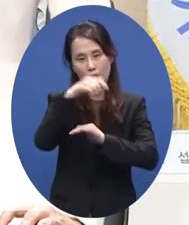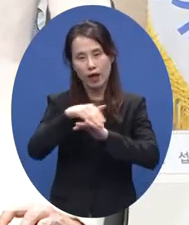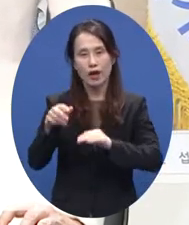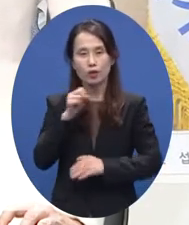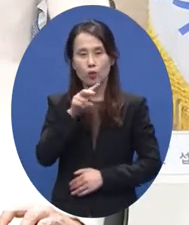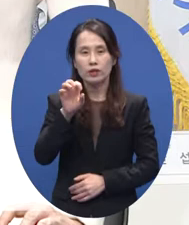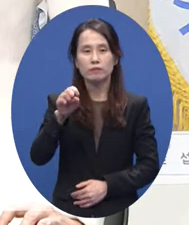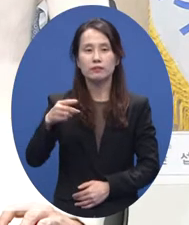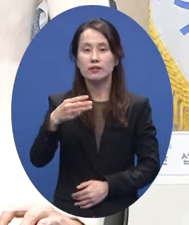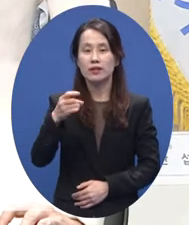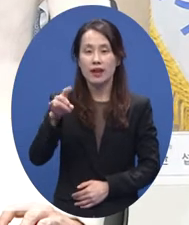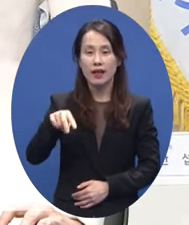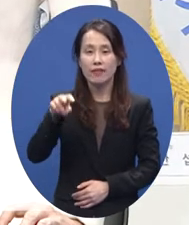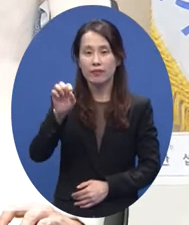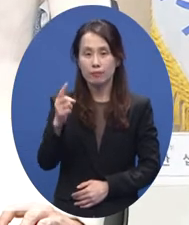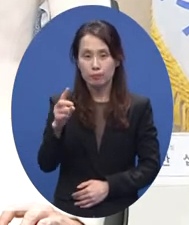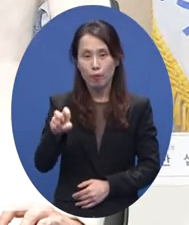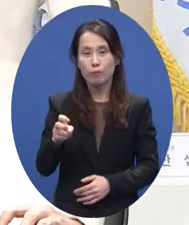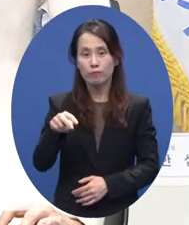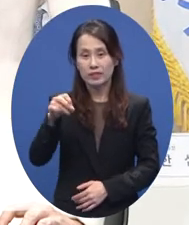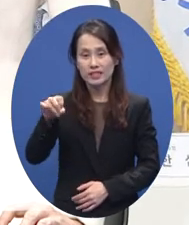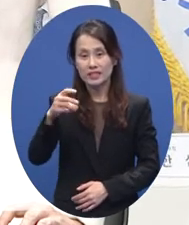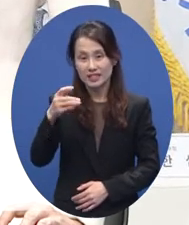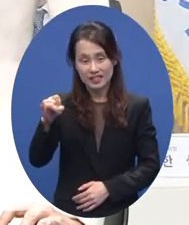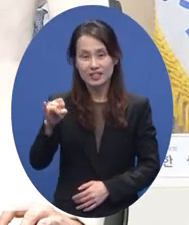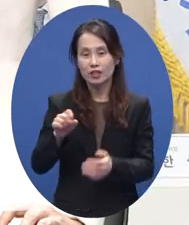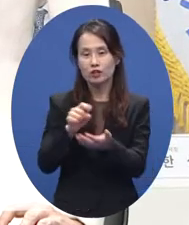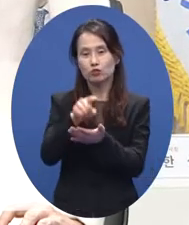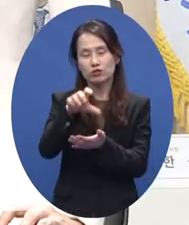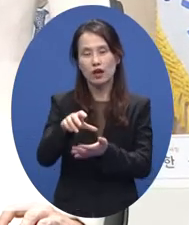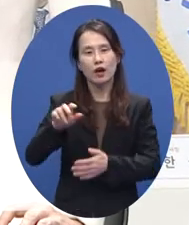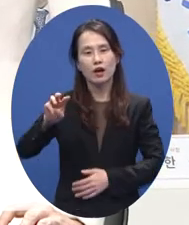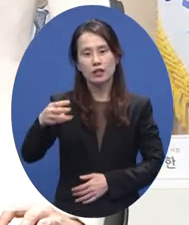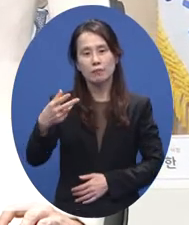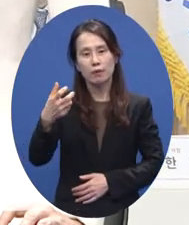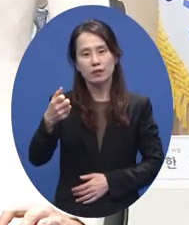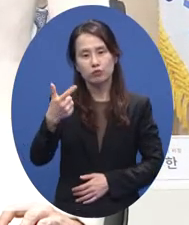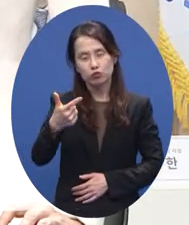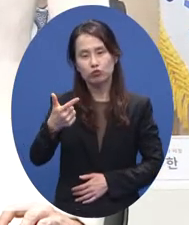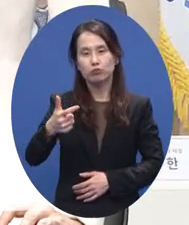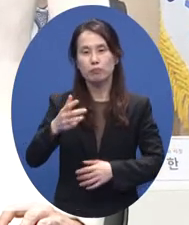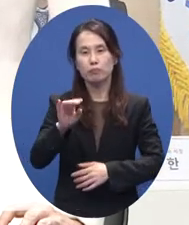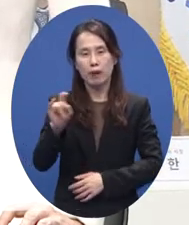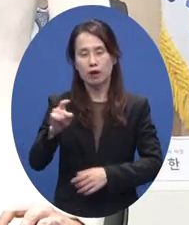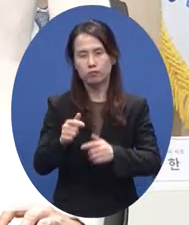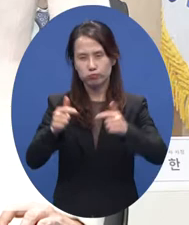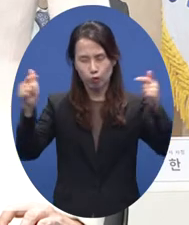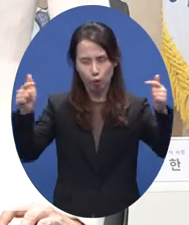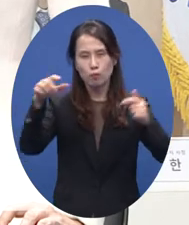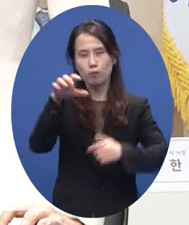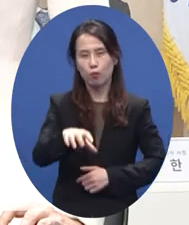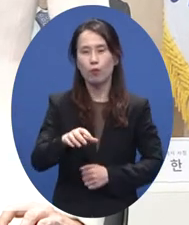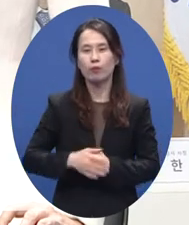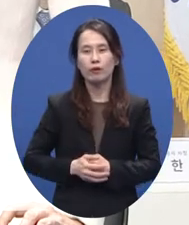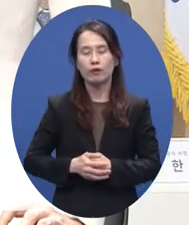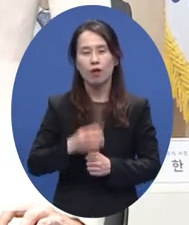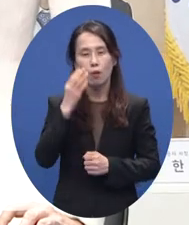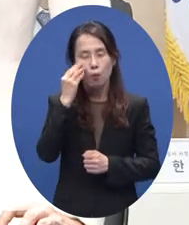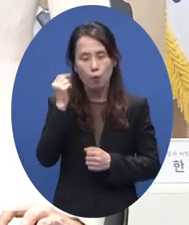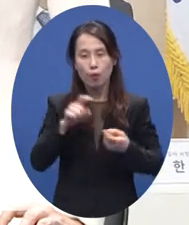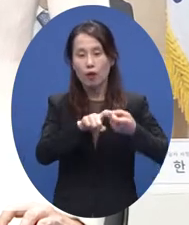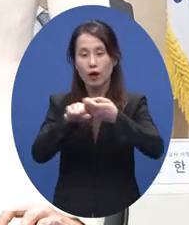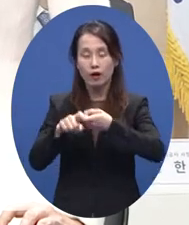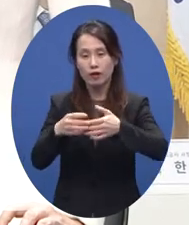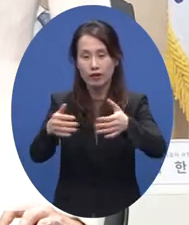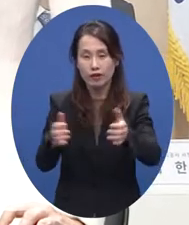용인 플랫폼 시티로 축구장 386배 규모인데요. 원활한 추진을 위해 경기도와 용인시 등 관계기관이 힘을